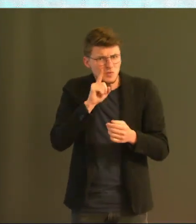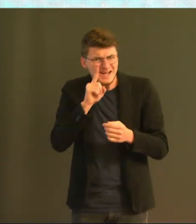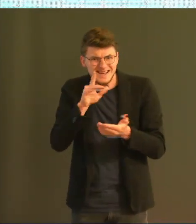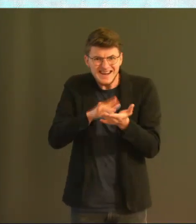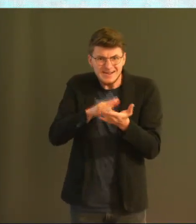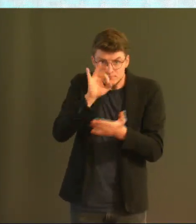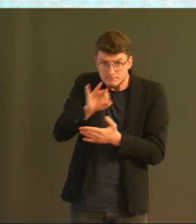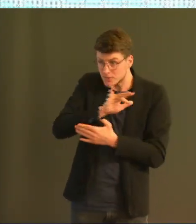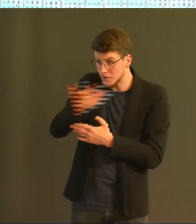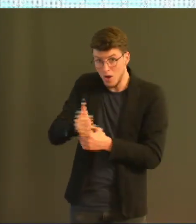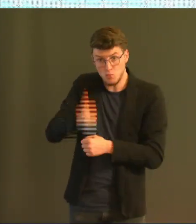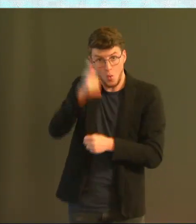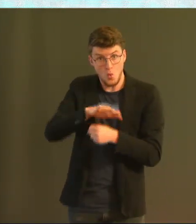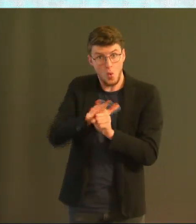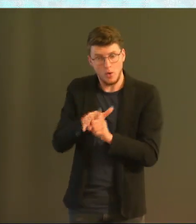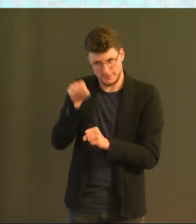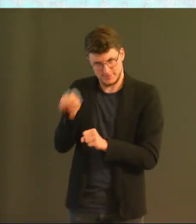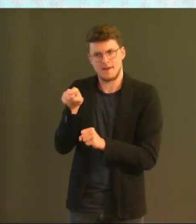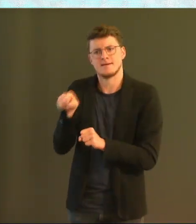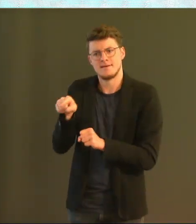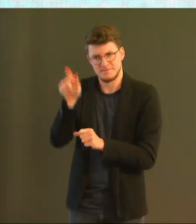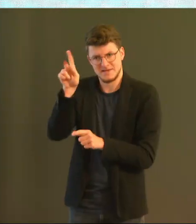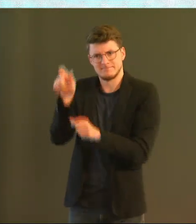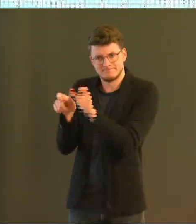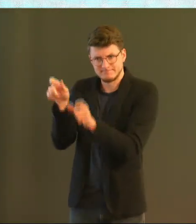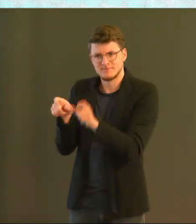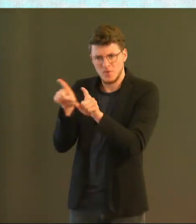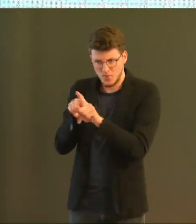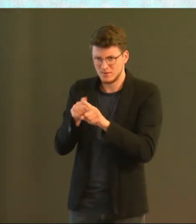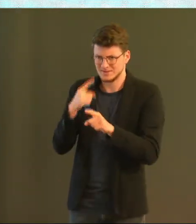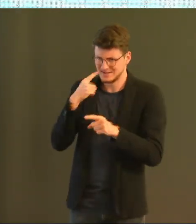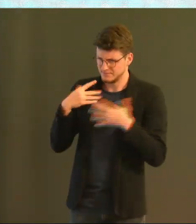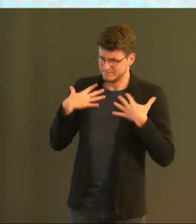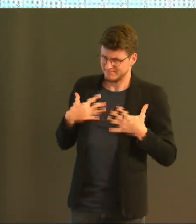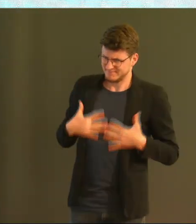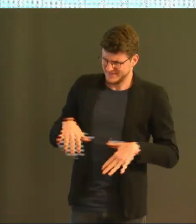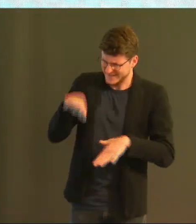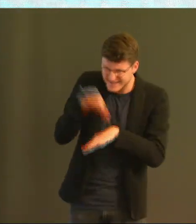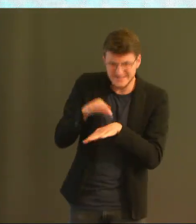en dioxines était temps